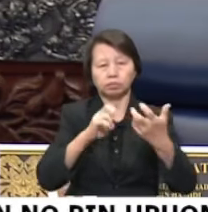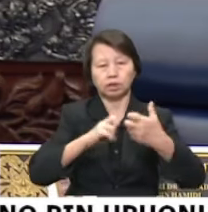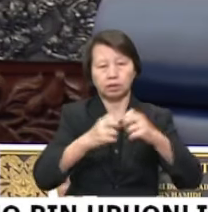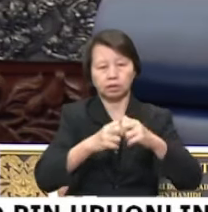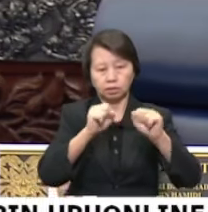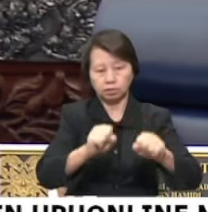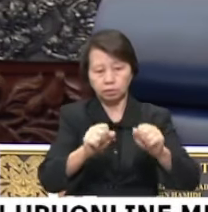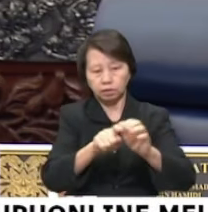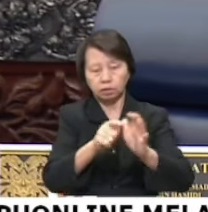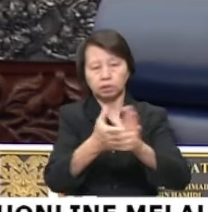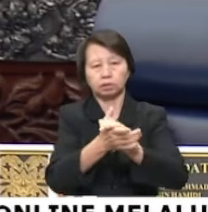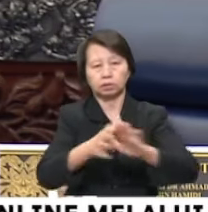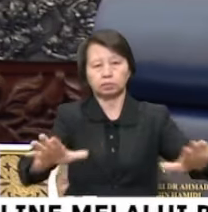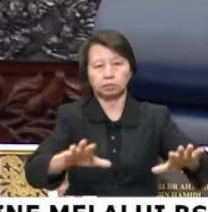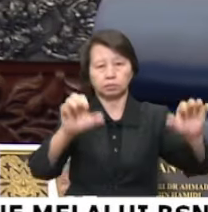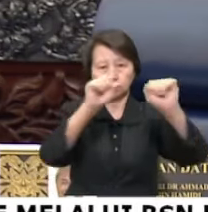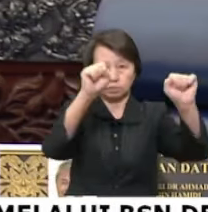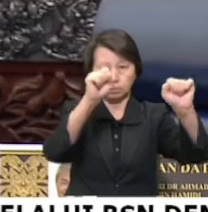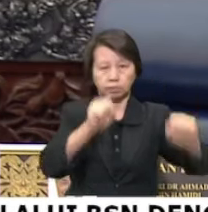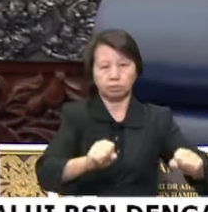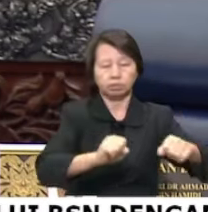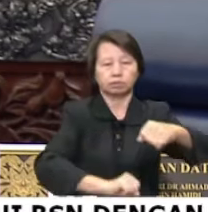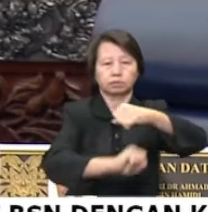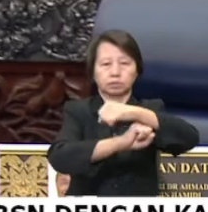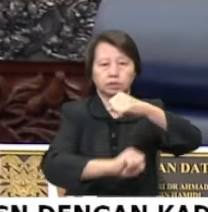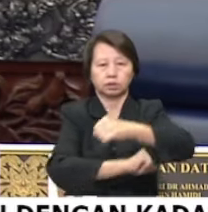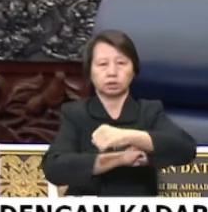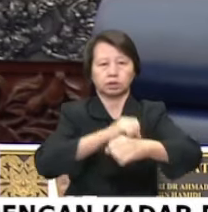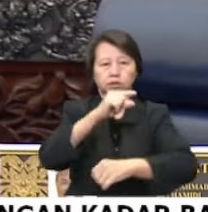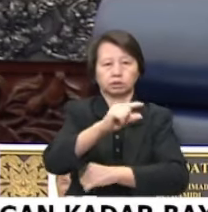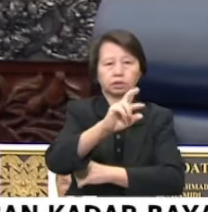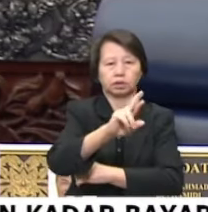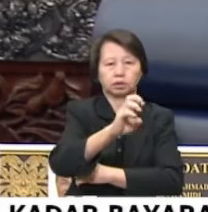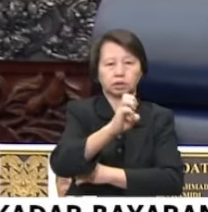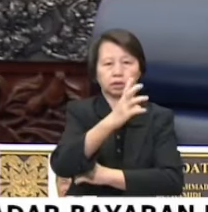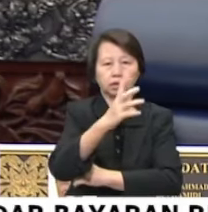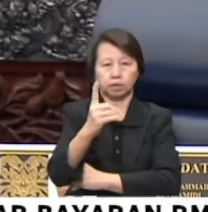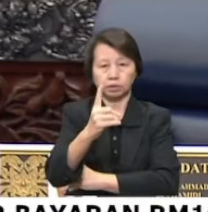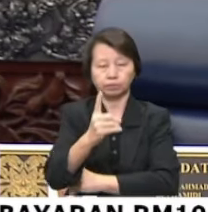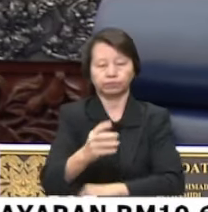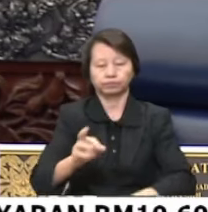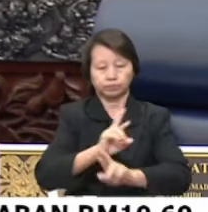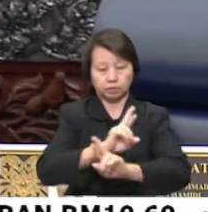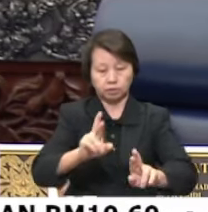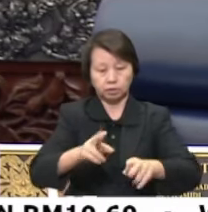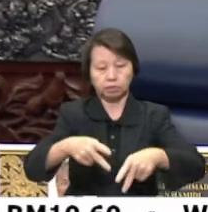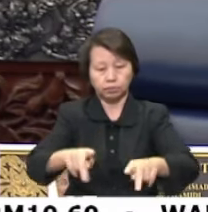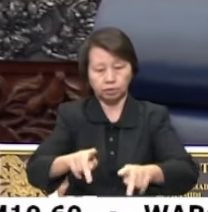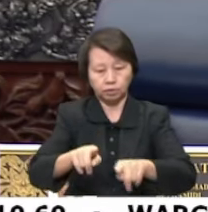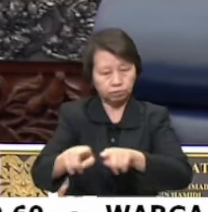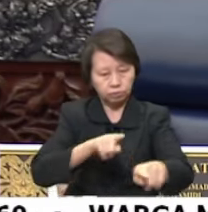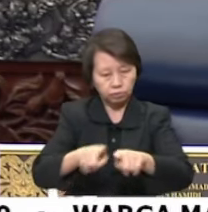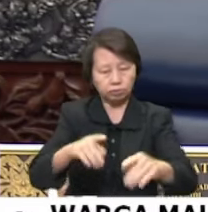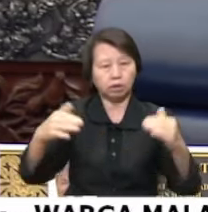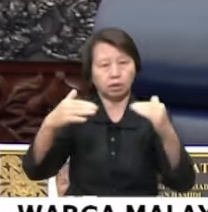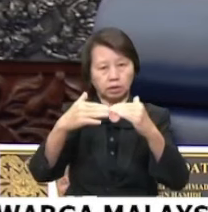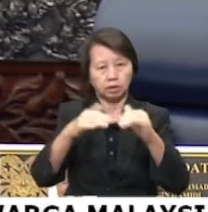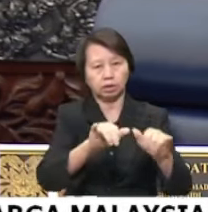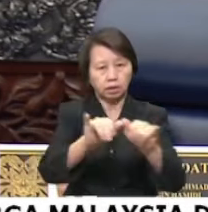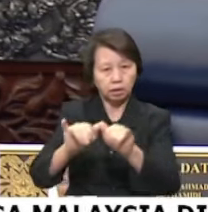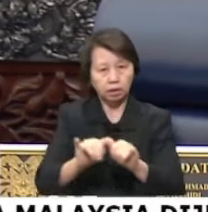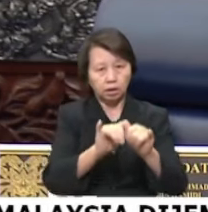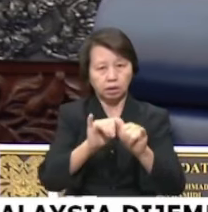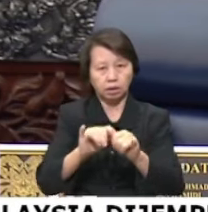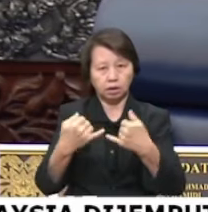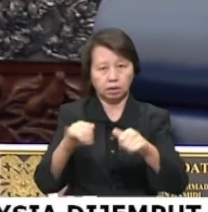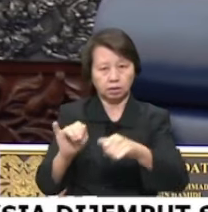dan keselamatan sistem dan infrastruktur grid. Menyediakan peluang dan persaingan yang adil serta saksama di kalangan